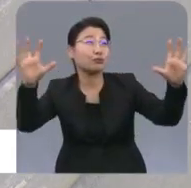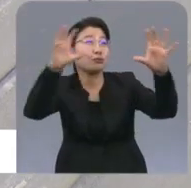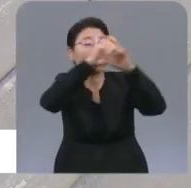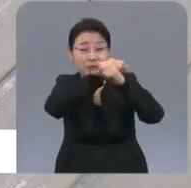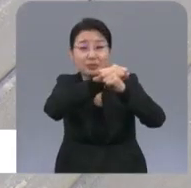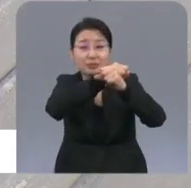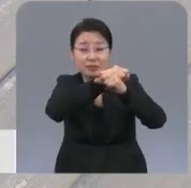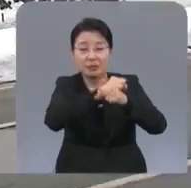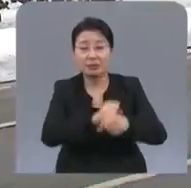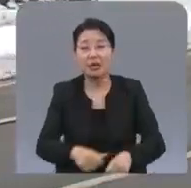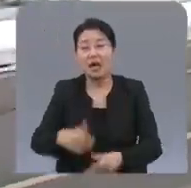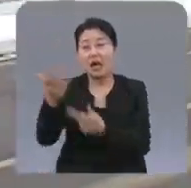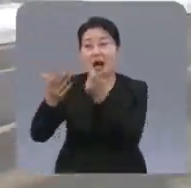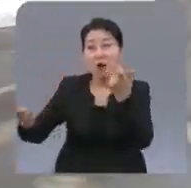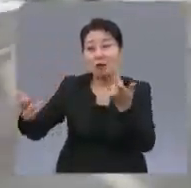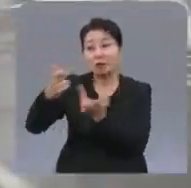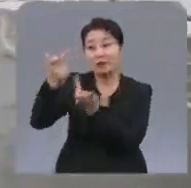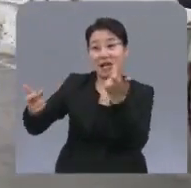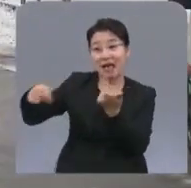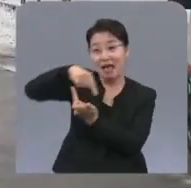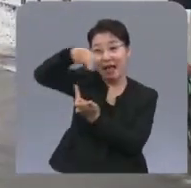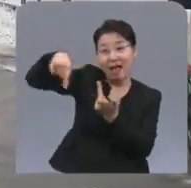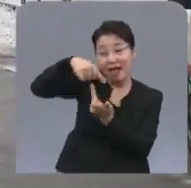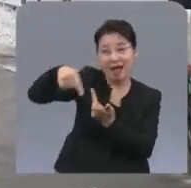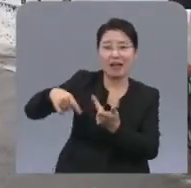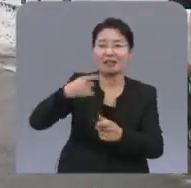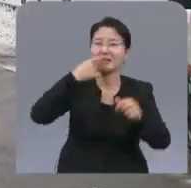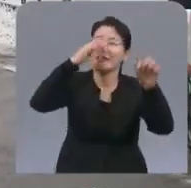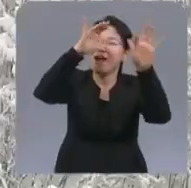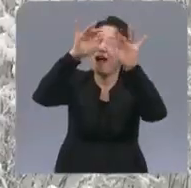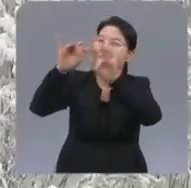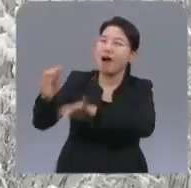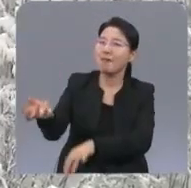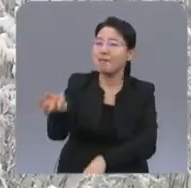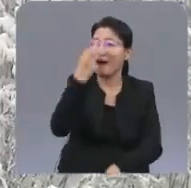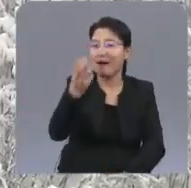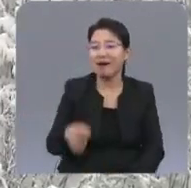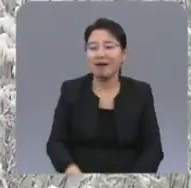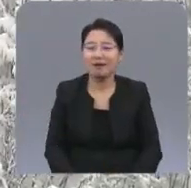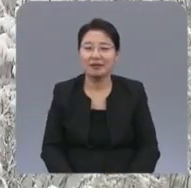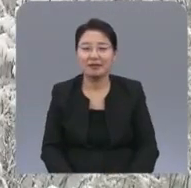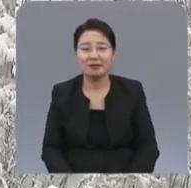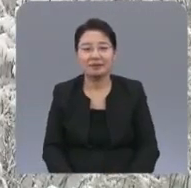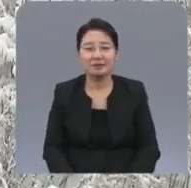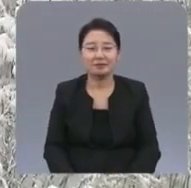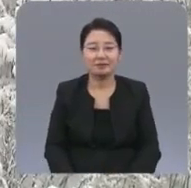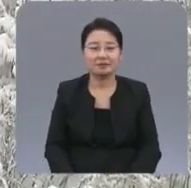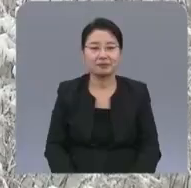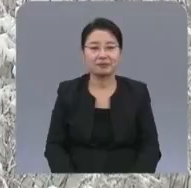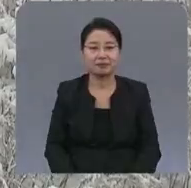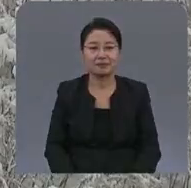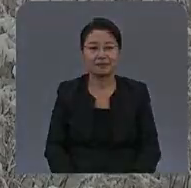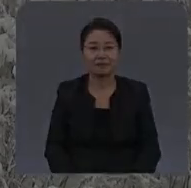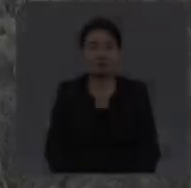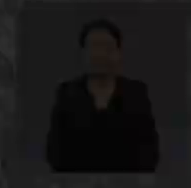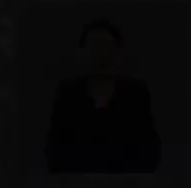dỡ bỏ những đám mây mang theo tuyết đã lùi ra để lại quang cảnh tuyệt đẹp như một món quà của thiên nhiên dành cho địa phương